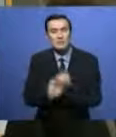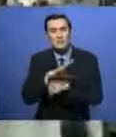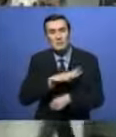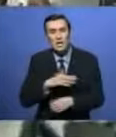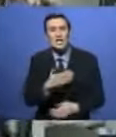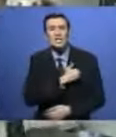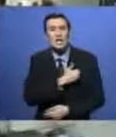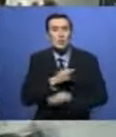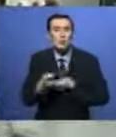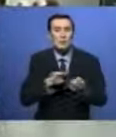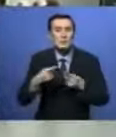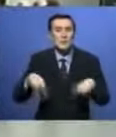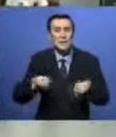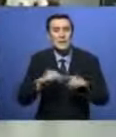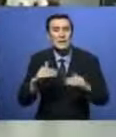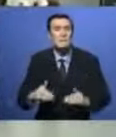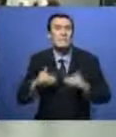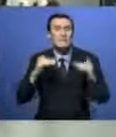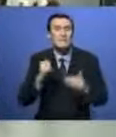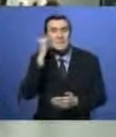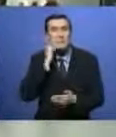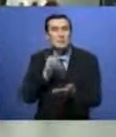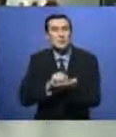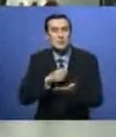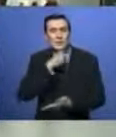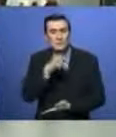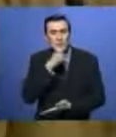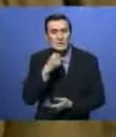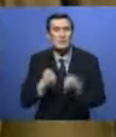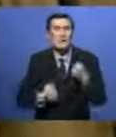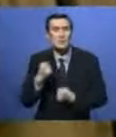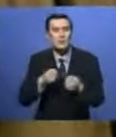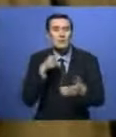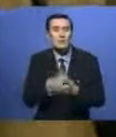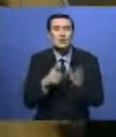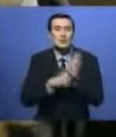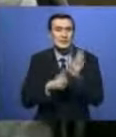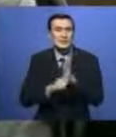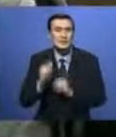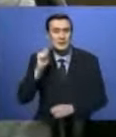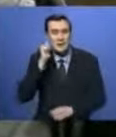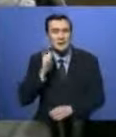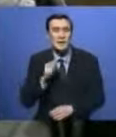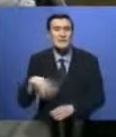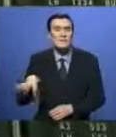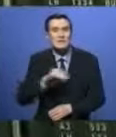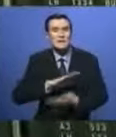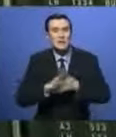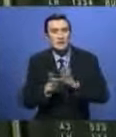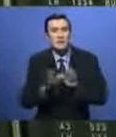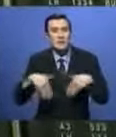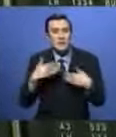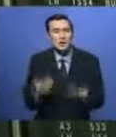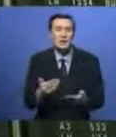стало желание руководства компании повысить пенсионный возраст пилотов до 60 лет. Все компромиссные